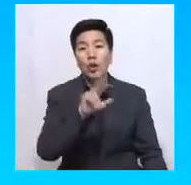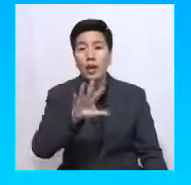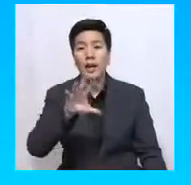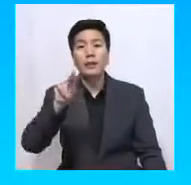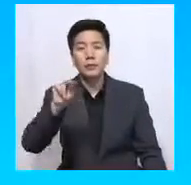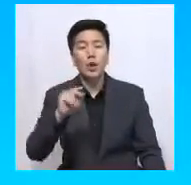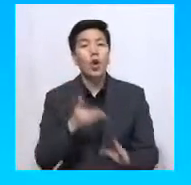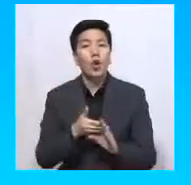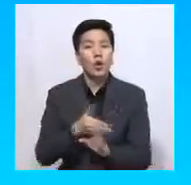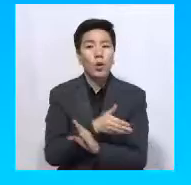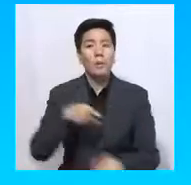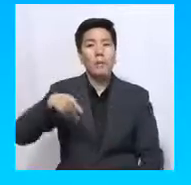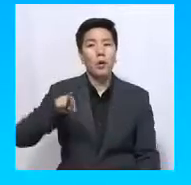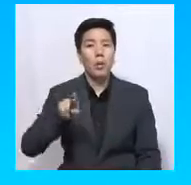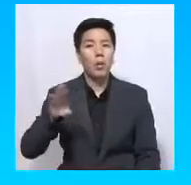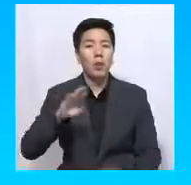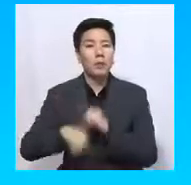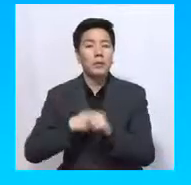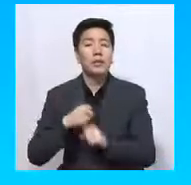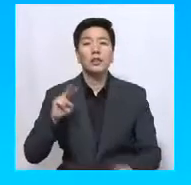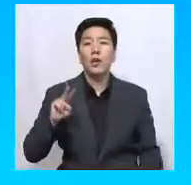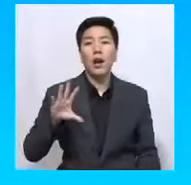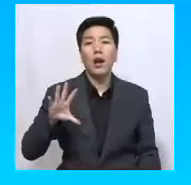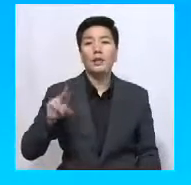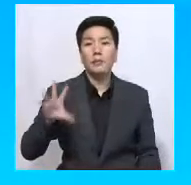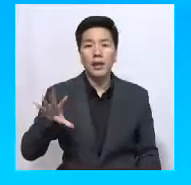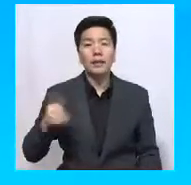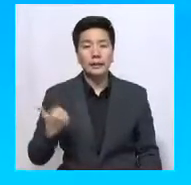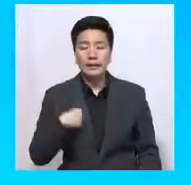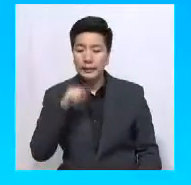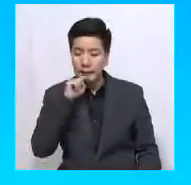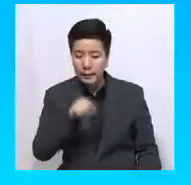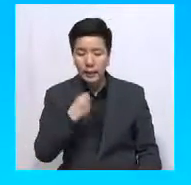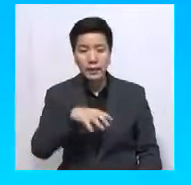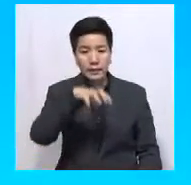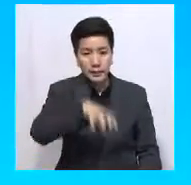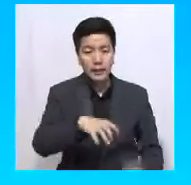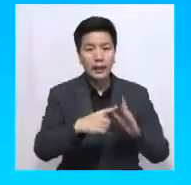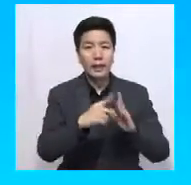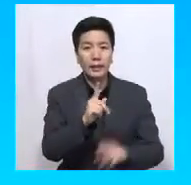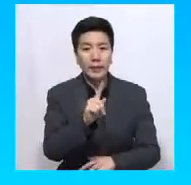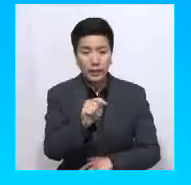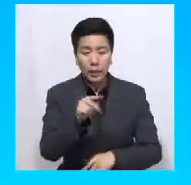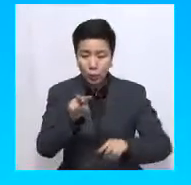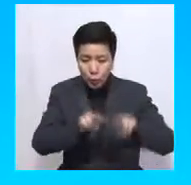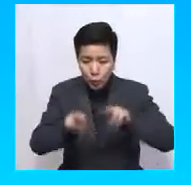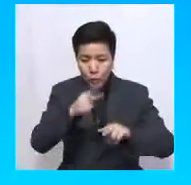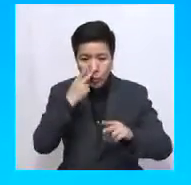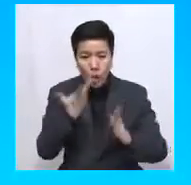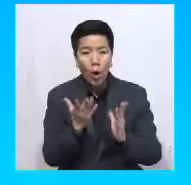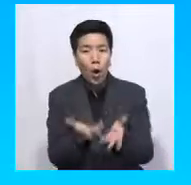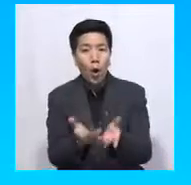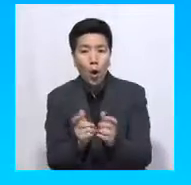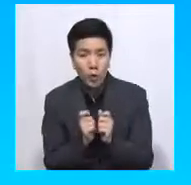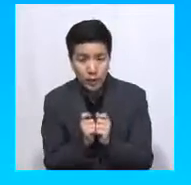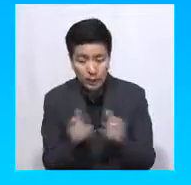ก่อนพระราชบัญญัติควบคุมอาคารปี2535นะคะจึงได้สั่งการให้ทางสำนักงานเขตราชเทวีตรวจสอบการ